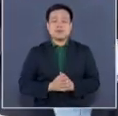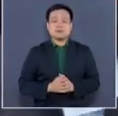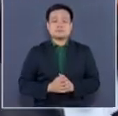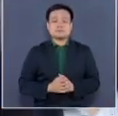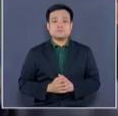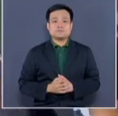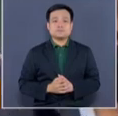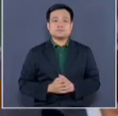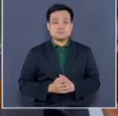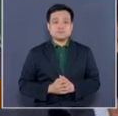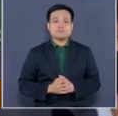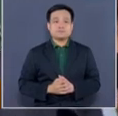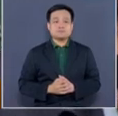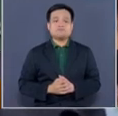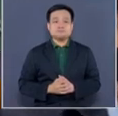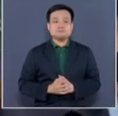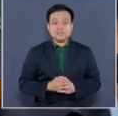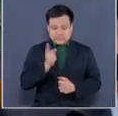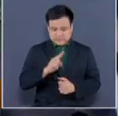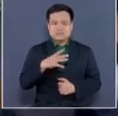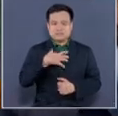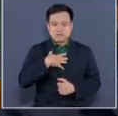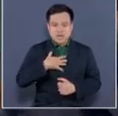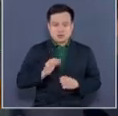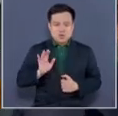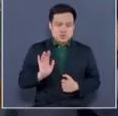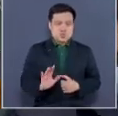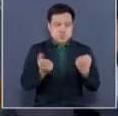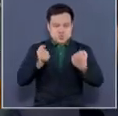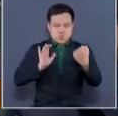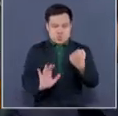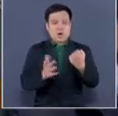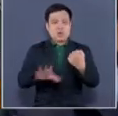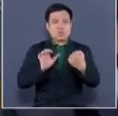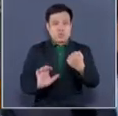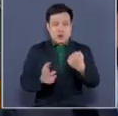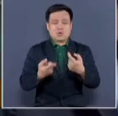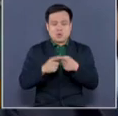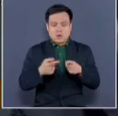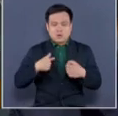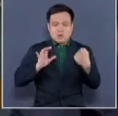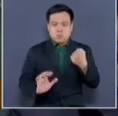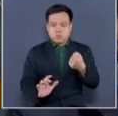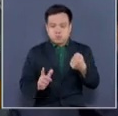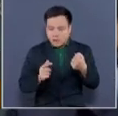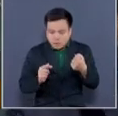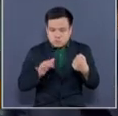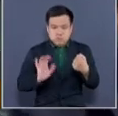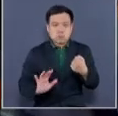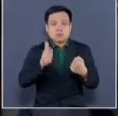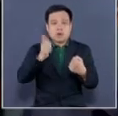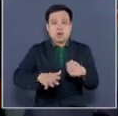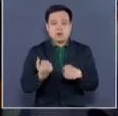มาถึงที่ว่าจะชะลอเนี่ยเพราะอยากเบรกแต่เบรกมันไม่มีเลยการเบรกหายไปเลยครับผมก็เลยขับรถไม่ได ้